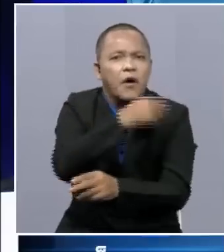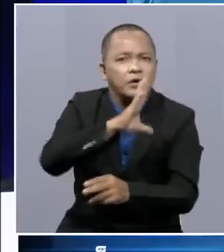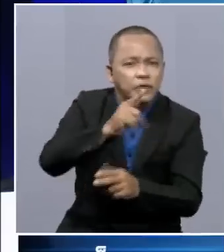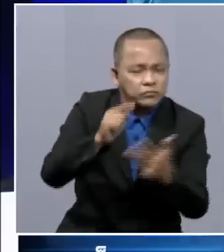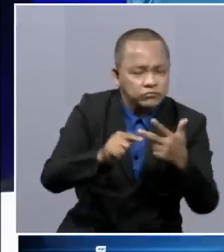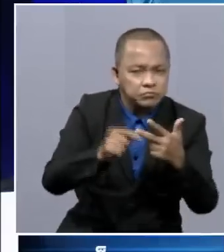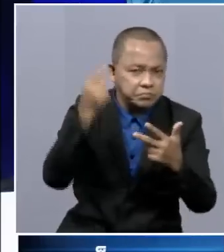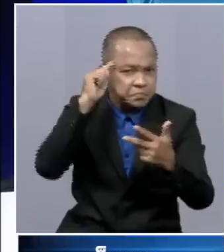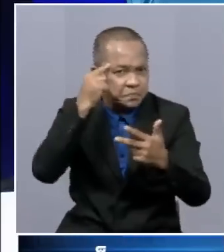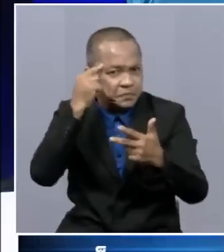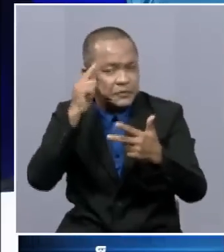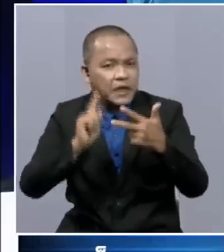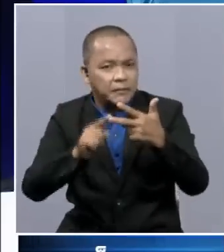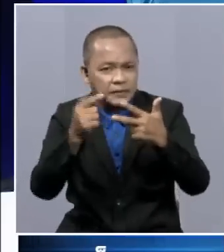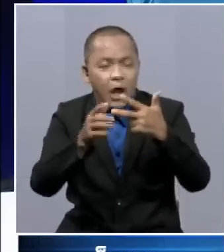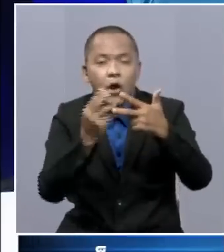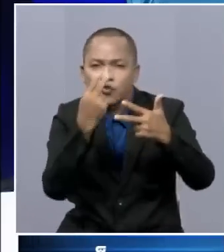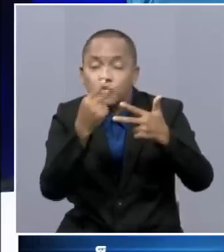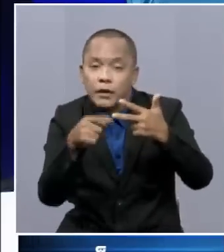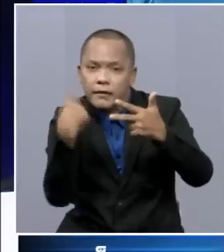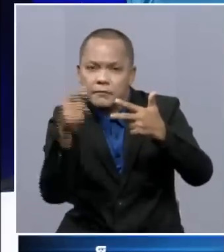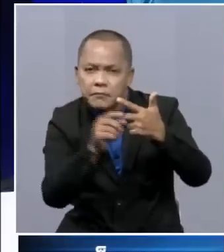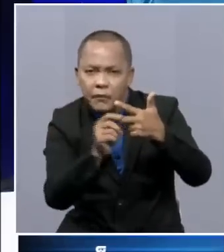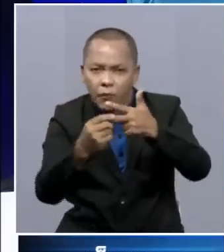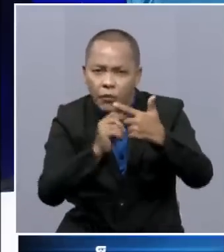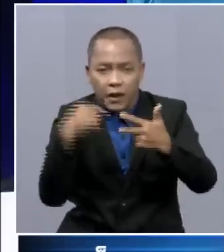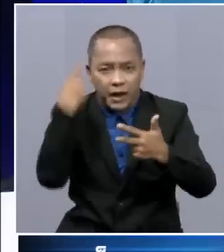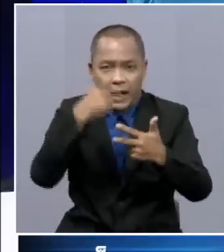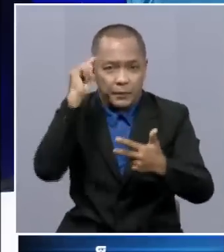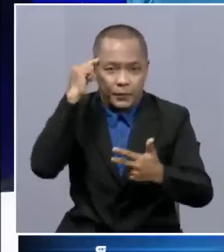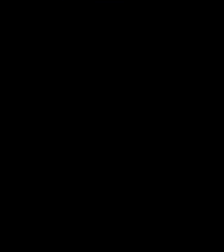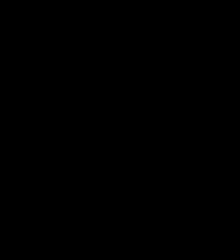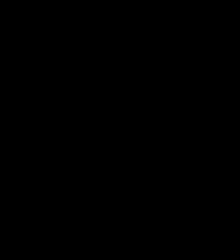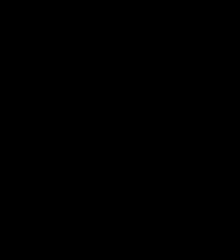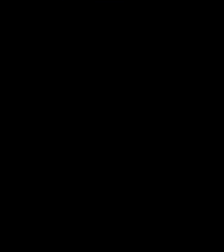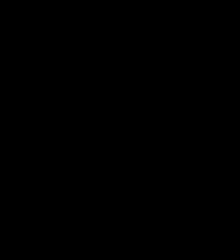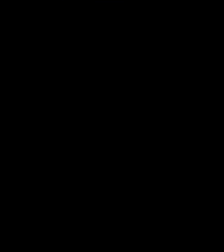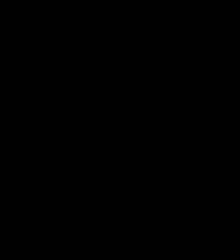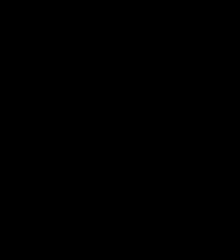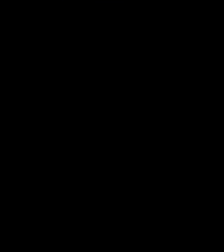าพรรคเนี่ยแหละที่จะมาเป็นอันดับสามแต่ก็เดี๋ยวรอดูการประกาศว่าอันดับสามจะเป็นใคร ใช่ครับ